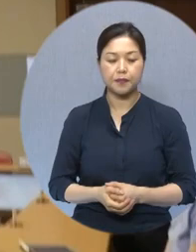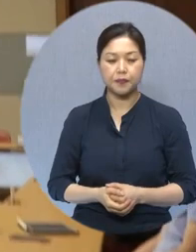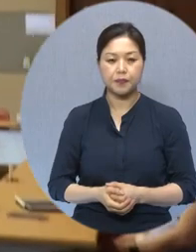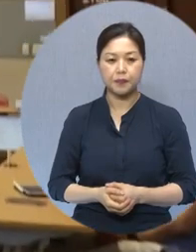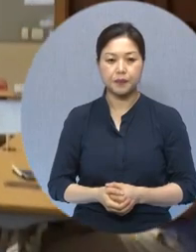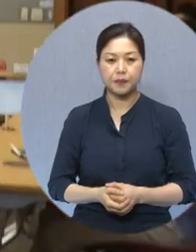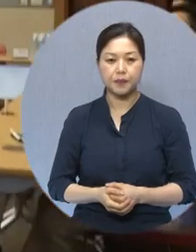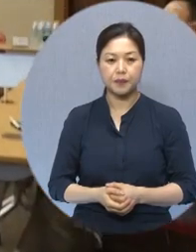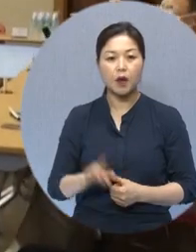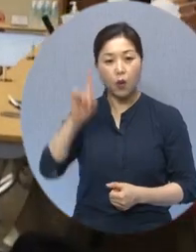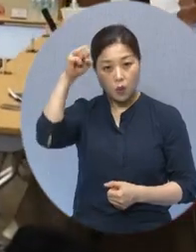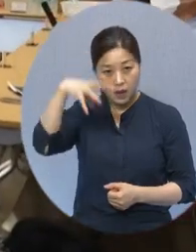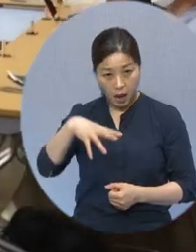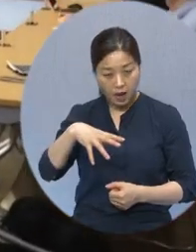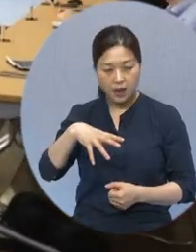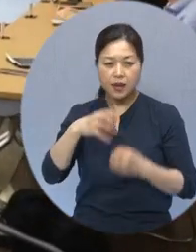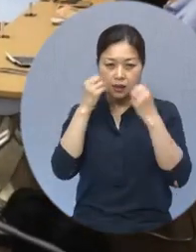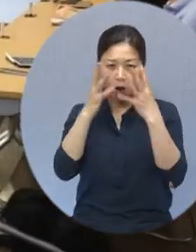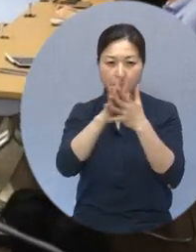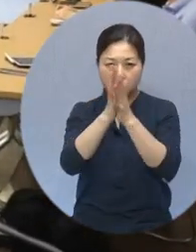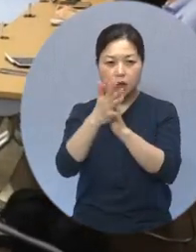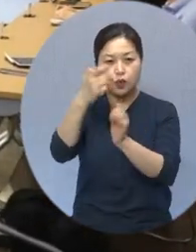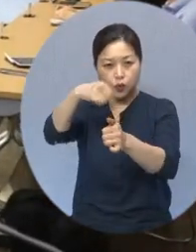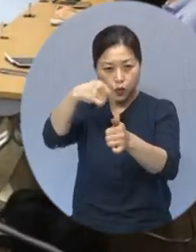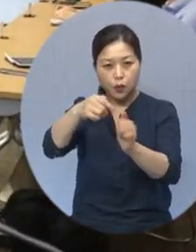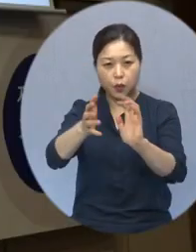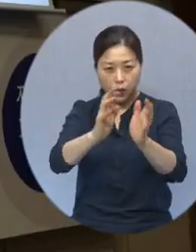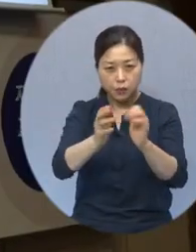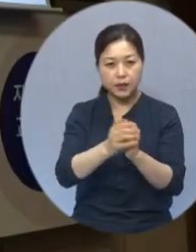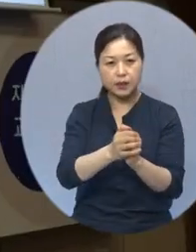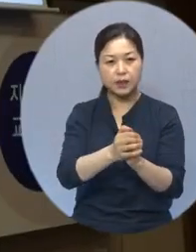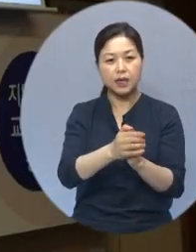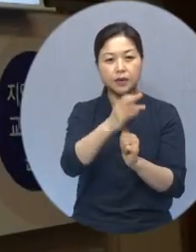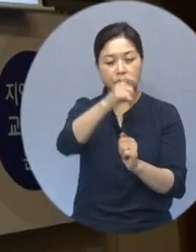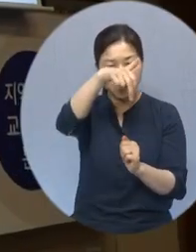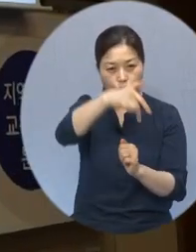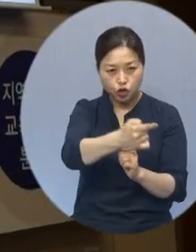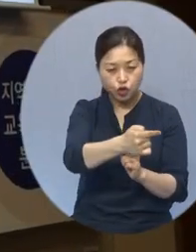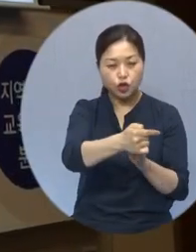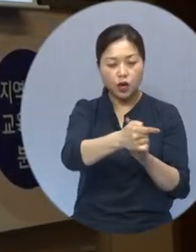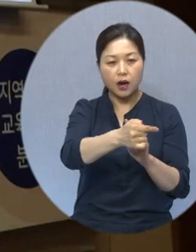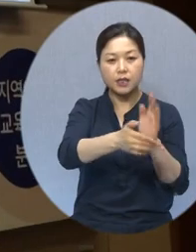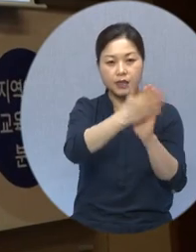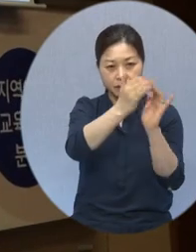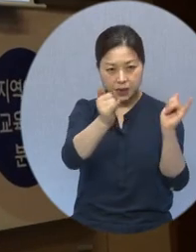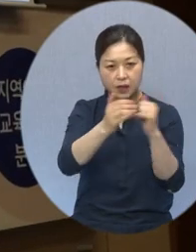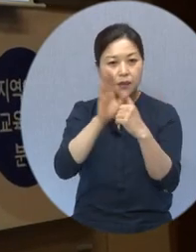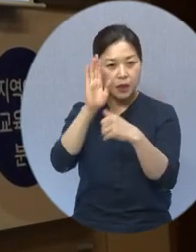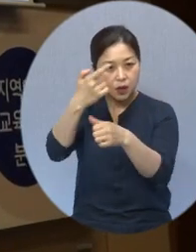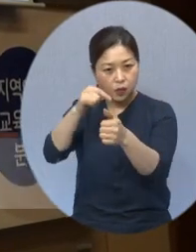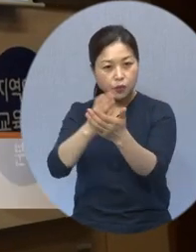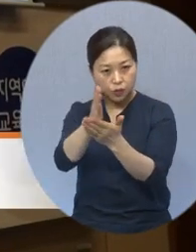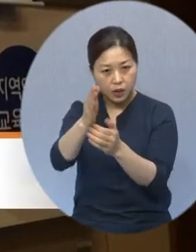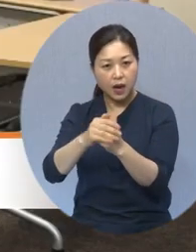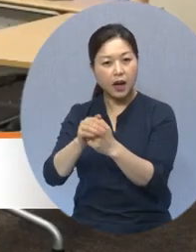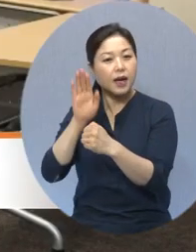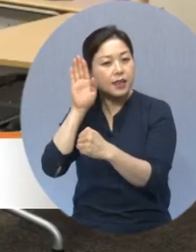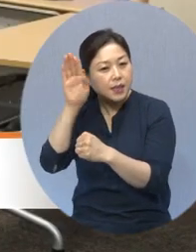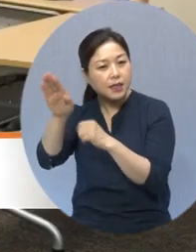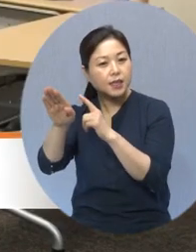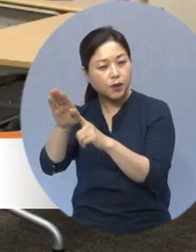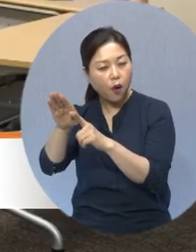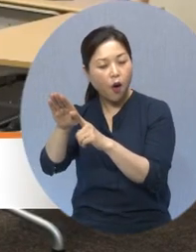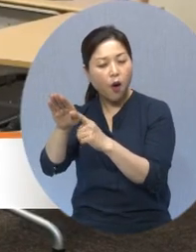고향 혁신교육 포럼은 민주시민교육분과, 미래교육분과, 진로직업분과 등